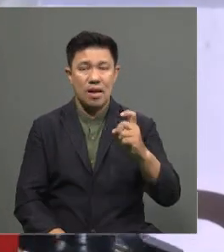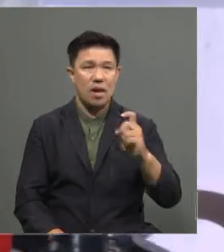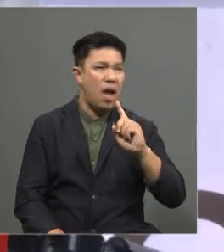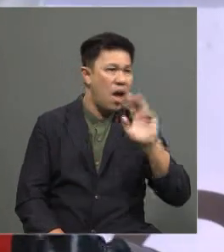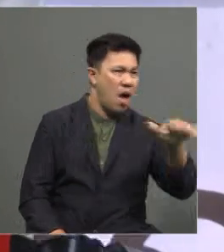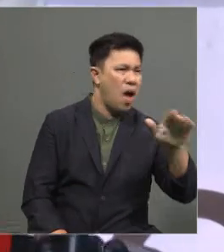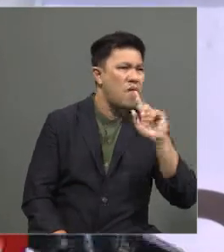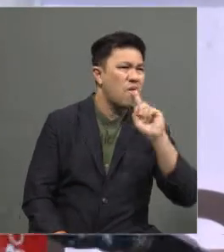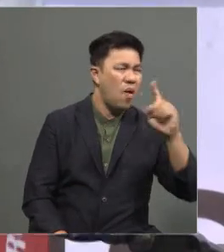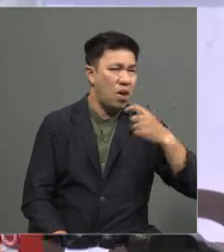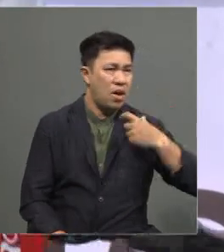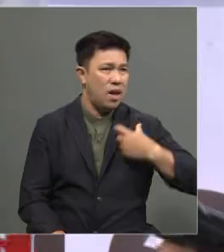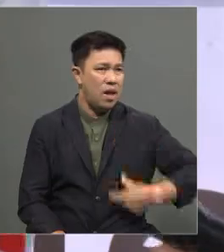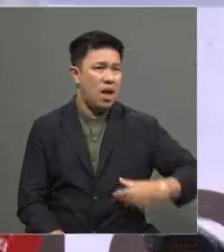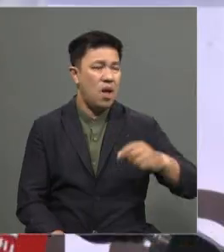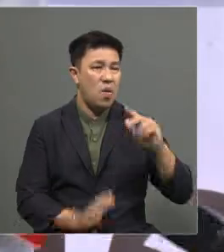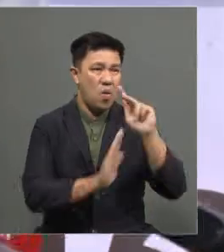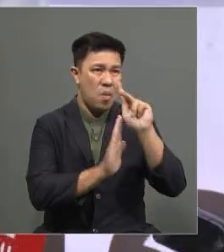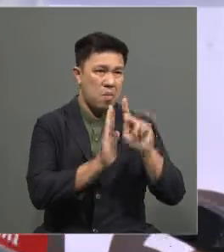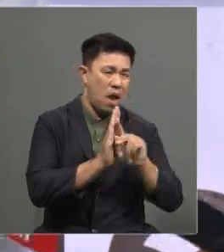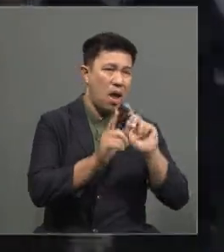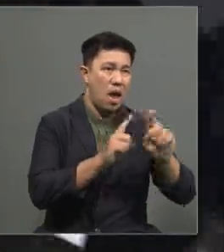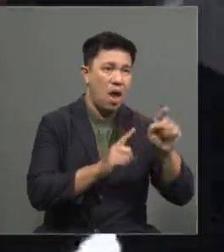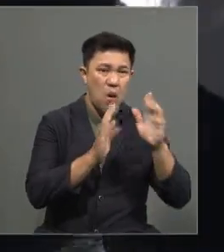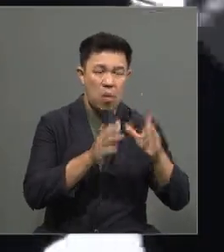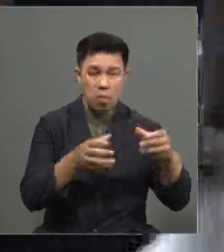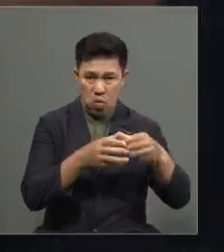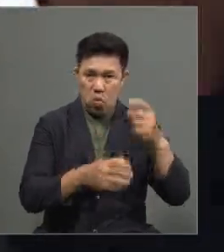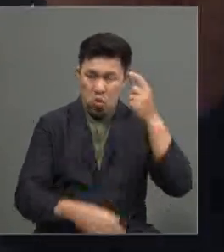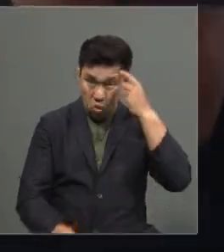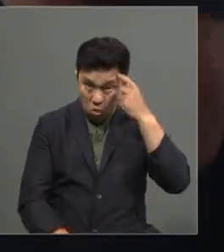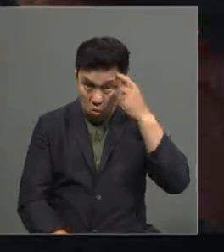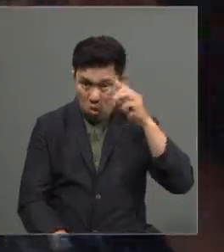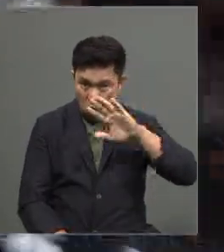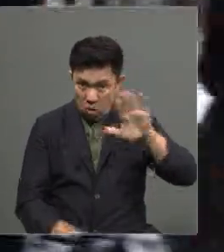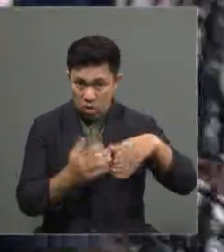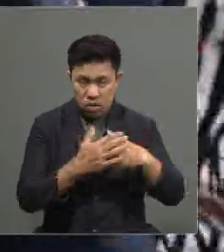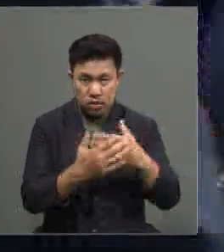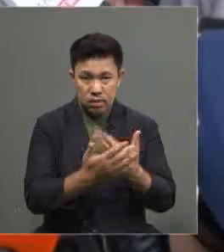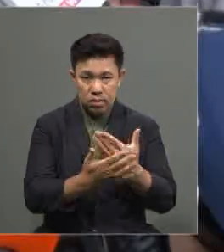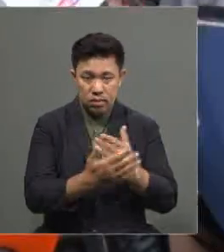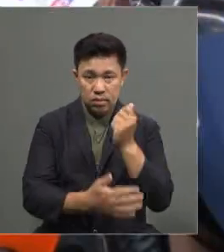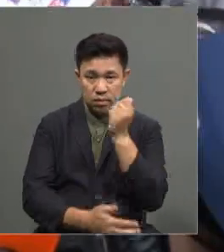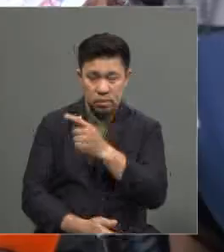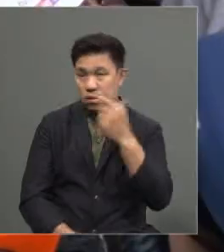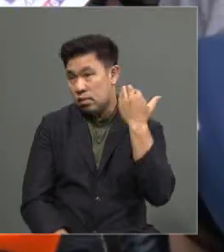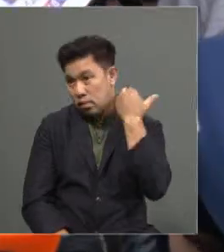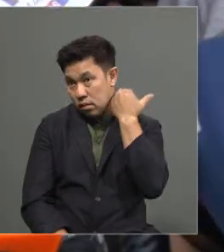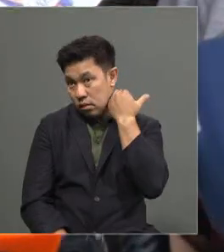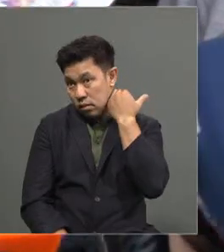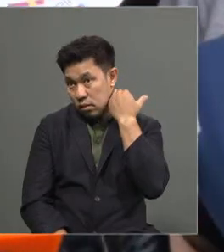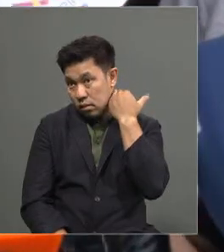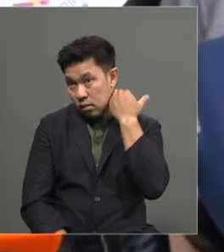ายความในกลุ่มอเวนเจอร์นี่แหละนักข่าวก็บอกว่าแล้วทนายความกลุ่มนี้เขาทราบไหมว่ามีการจ่ายเงินให้กับคุณกฤตอนง